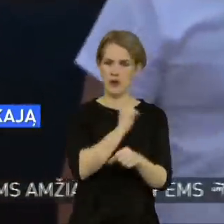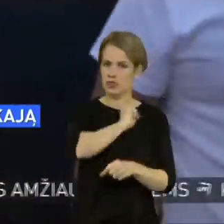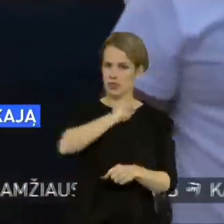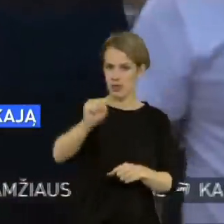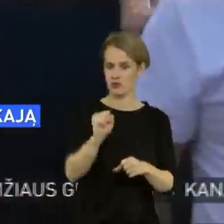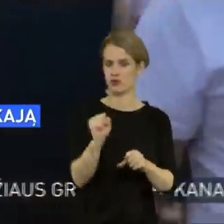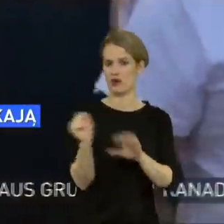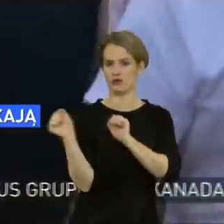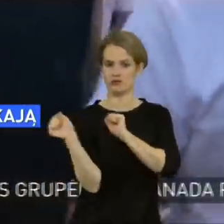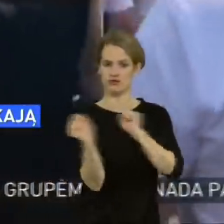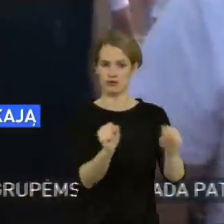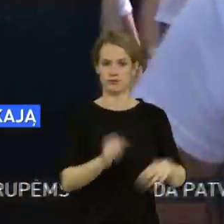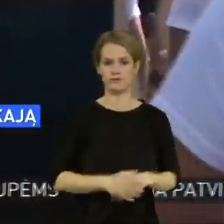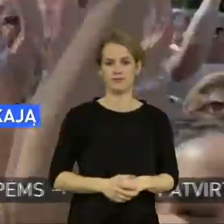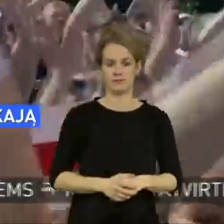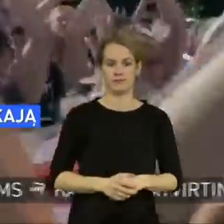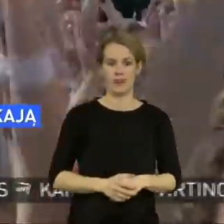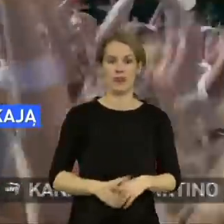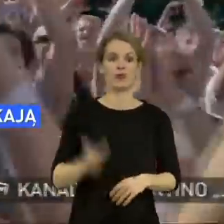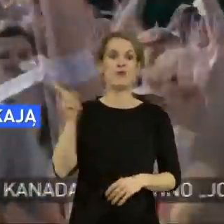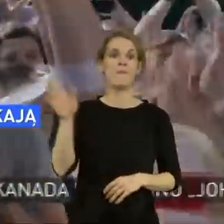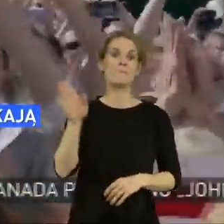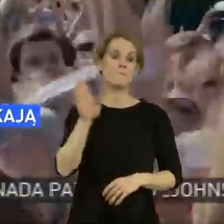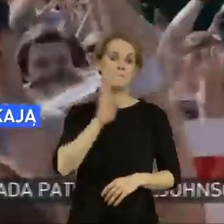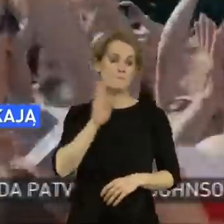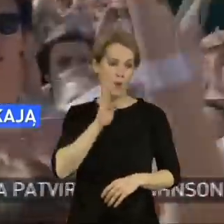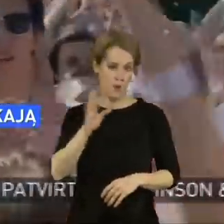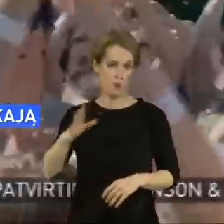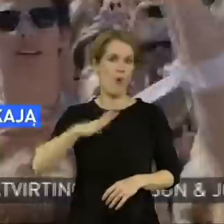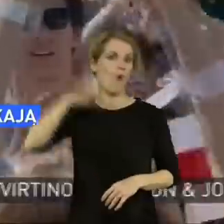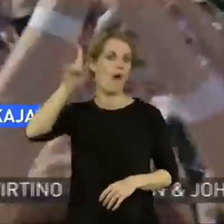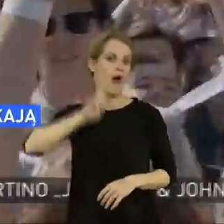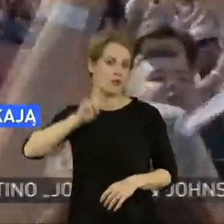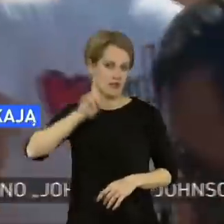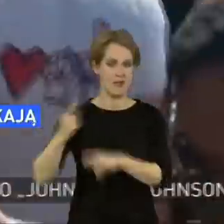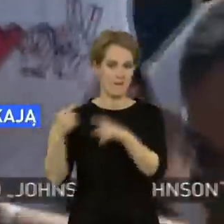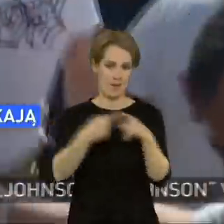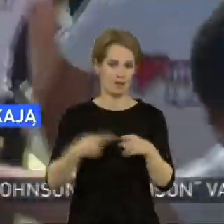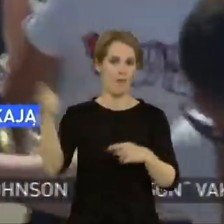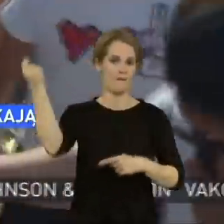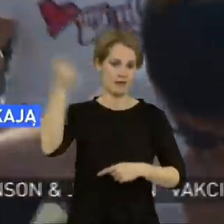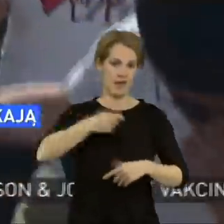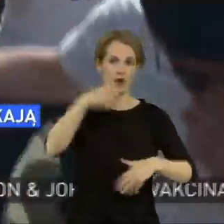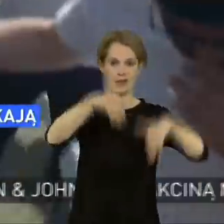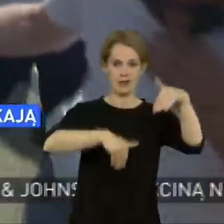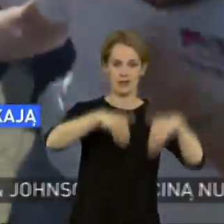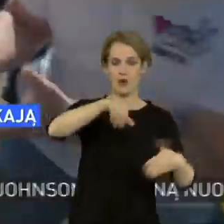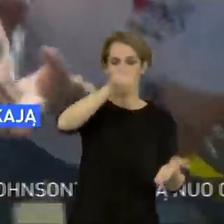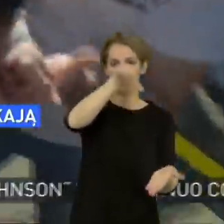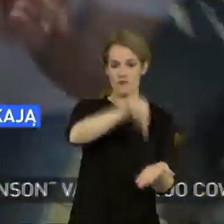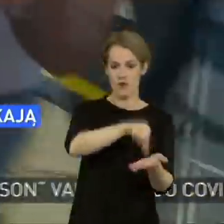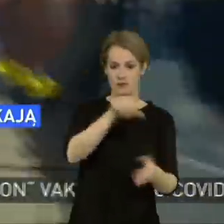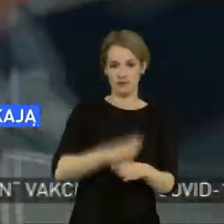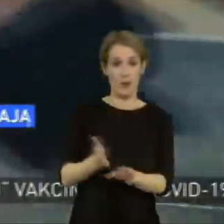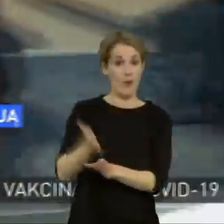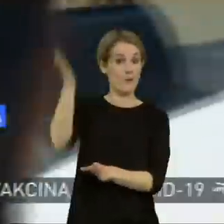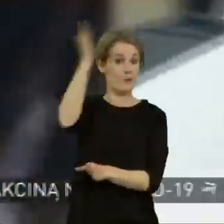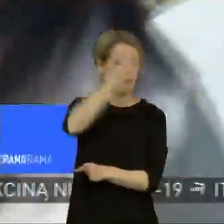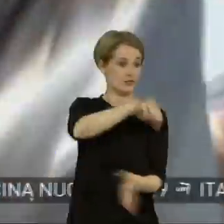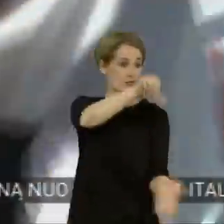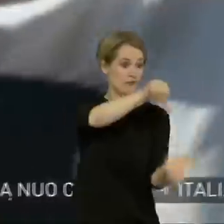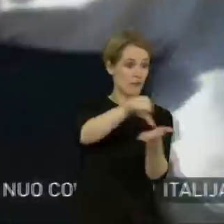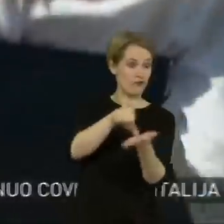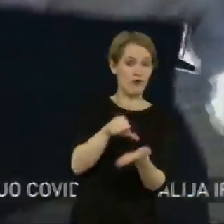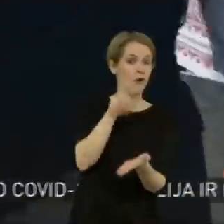Namų šeimininkė metusi pirštinę Aleksandro Lukašenkos režimui. Kaip dar niekam iki jos nebuvo pavykę. Po